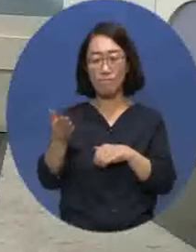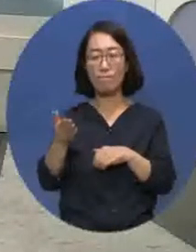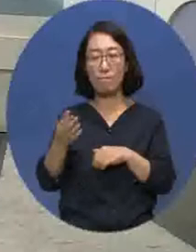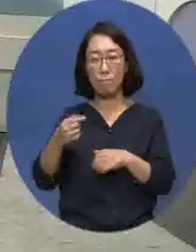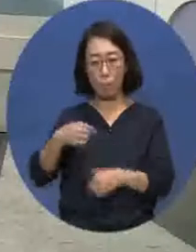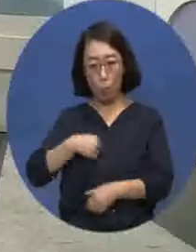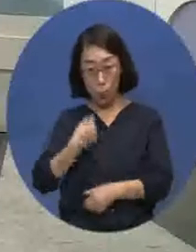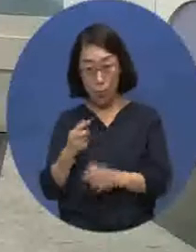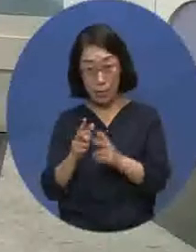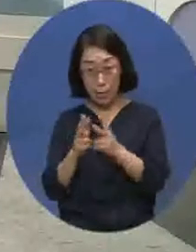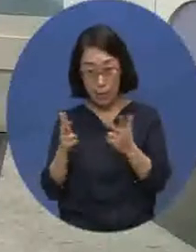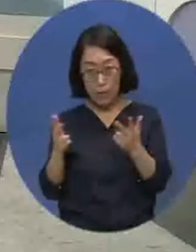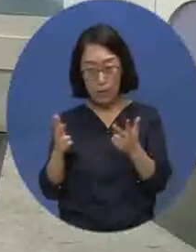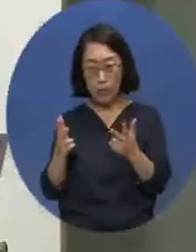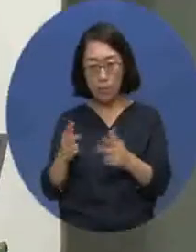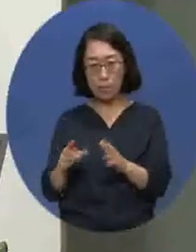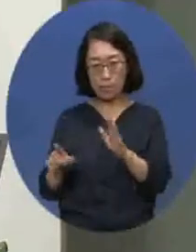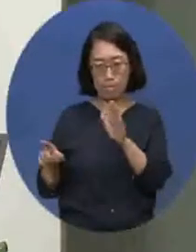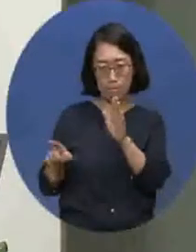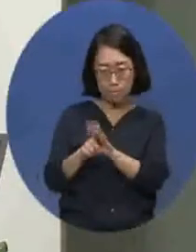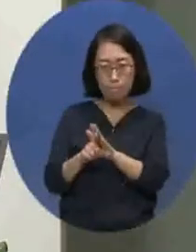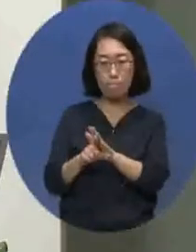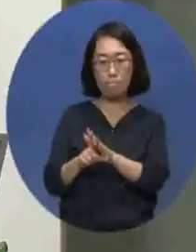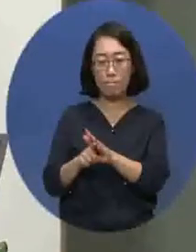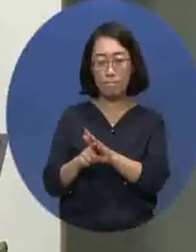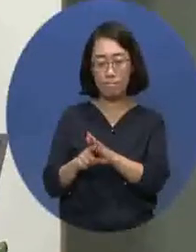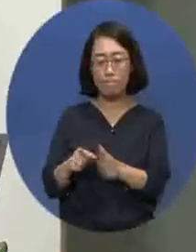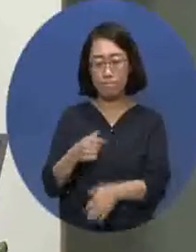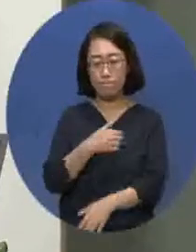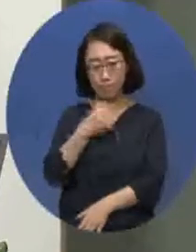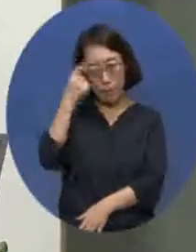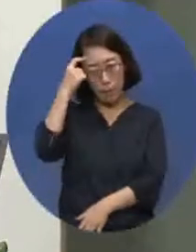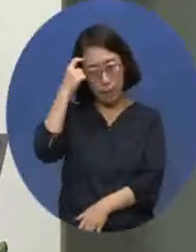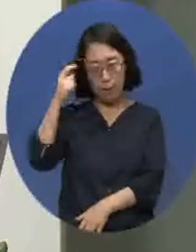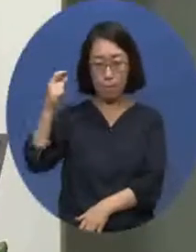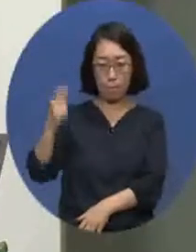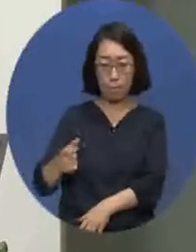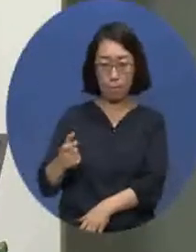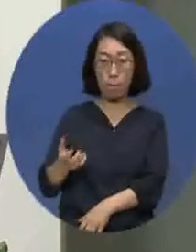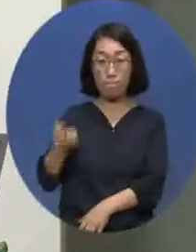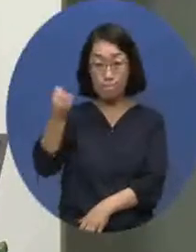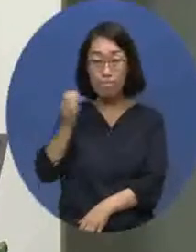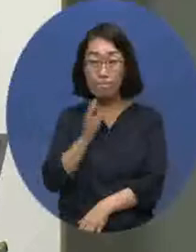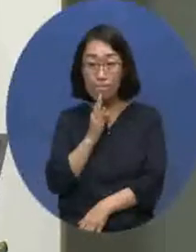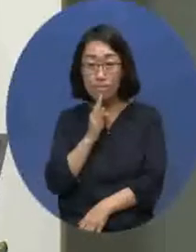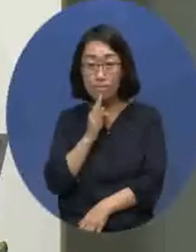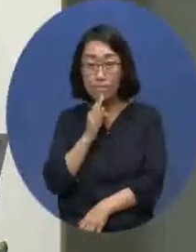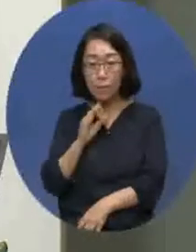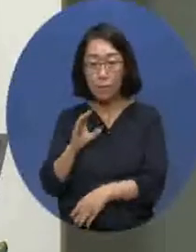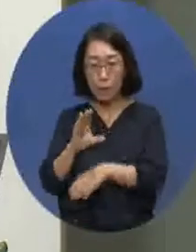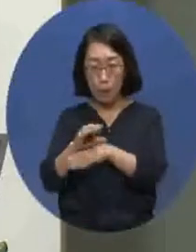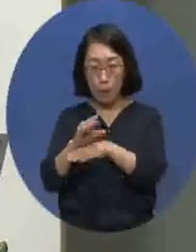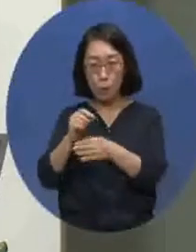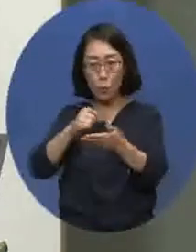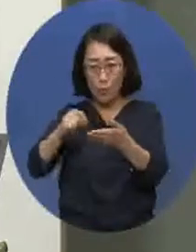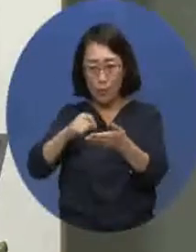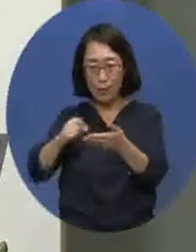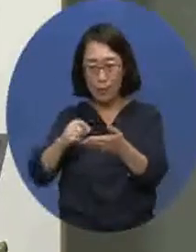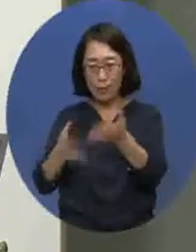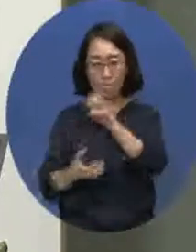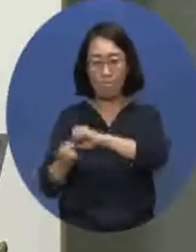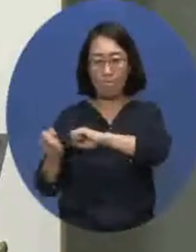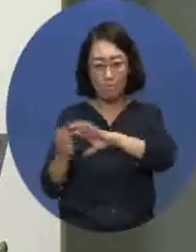어떤 철학이 있고 4 수호신 있어서 에 방송 작가를 때려치고